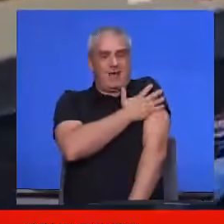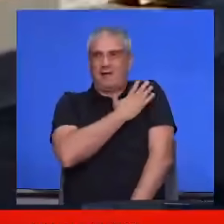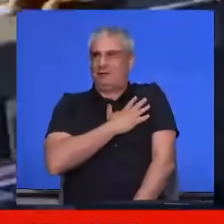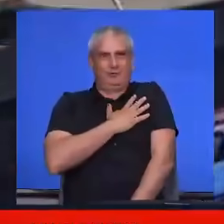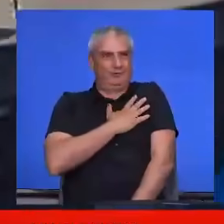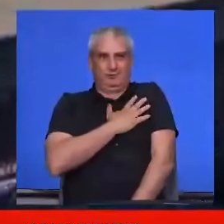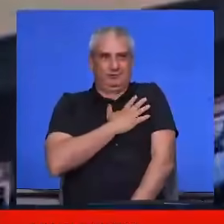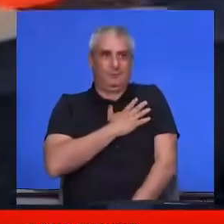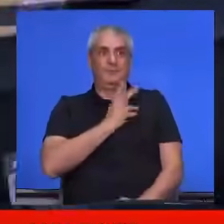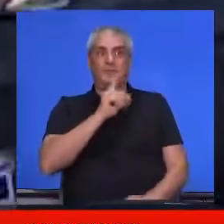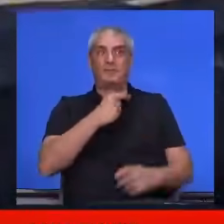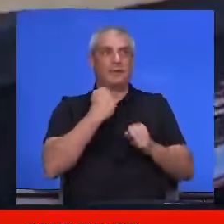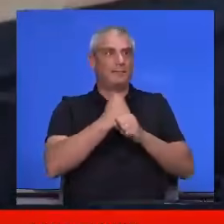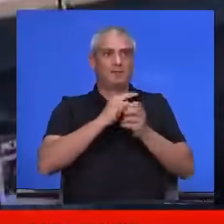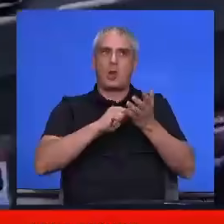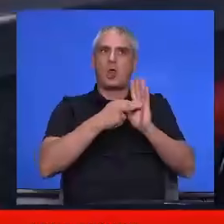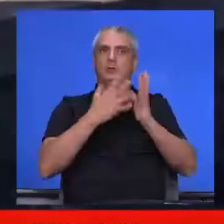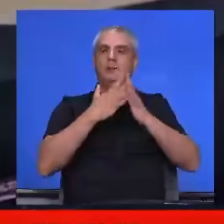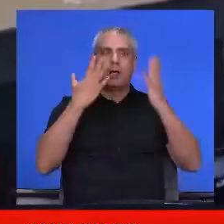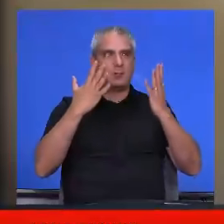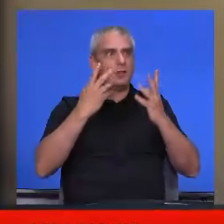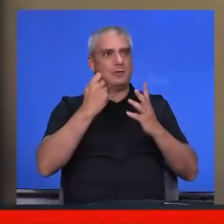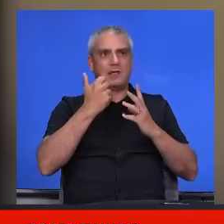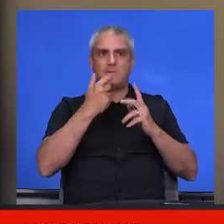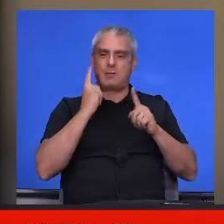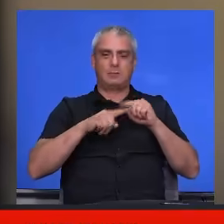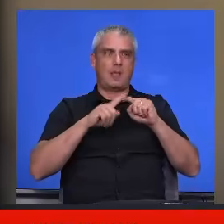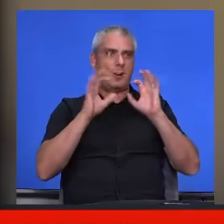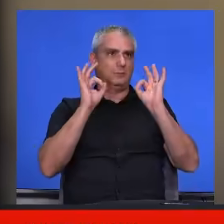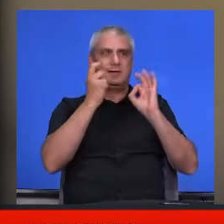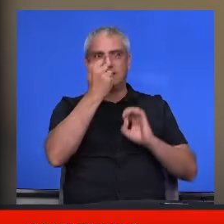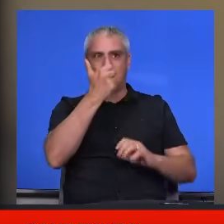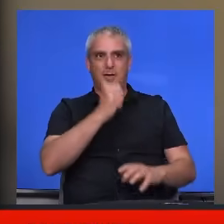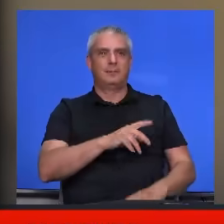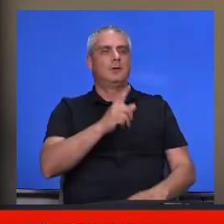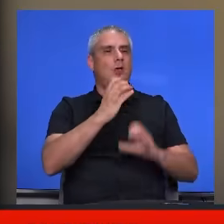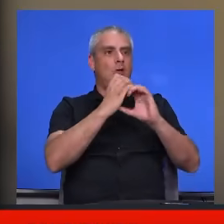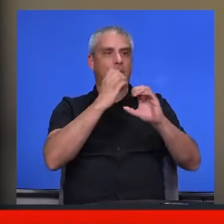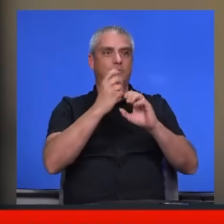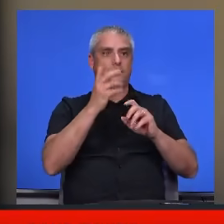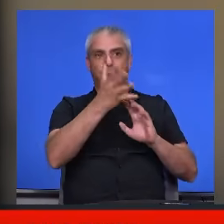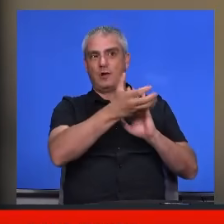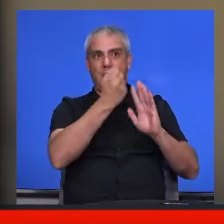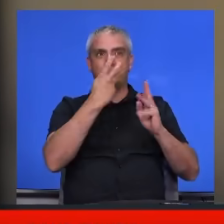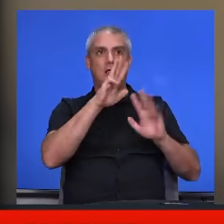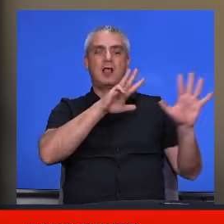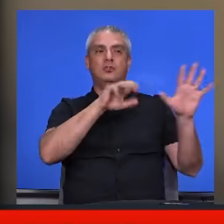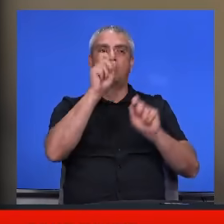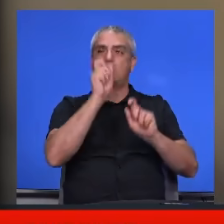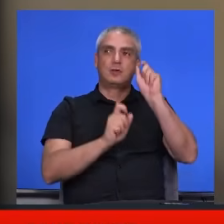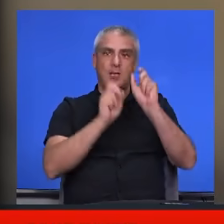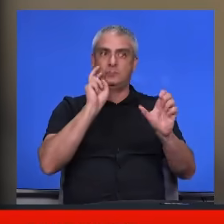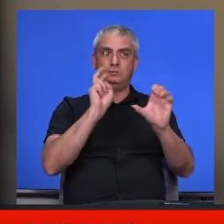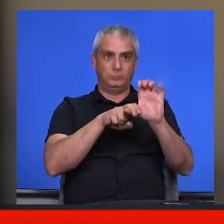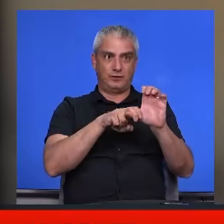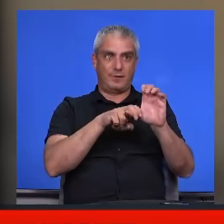והמבצע הלוגיסטי העצום עבר כמעט בלי תקלות. כמעט. The buses that were hired to take over 900 participants from Dulles